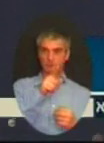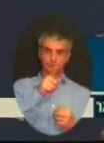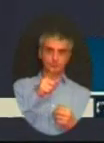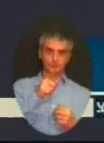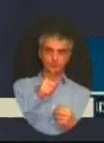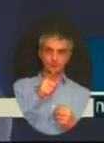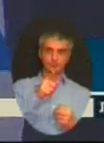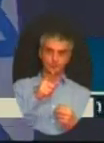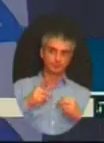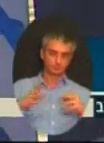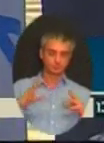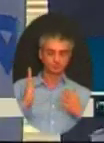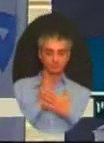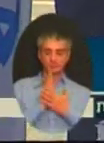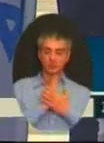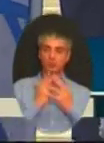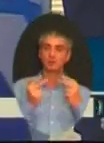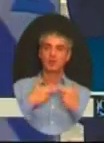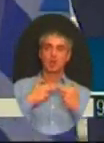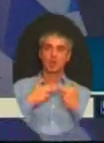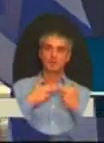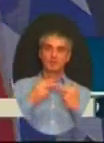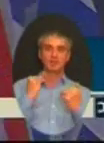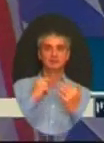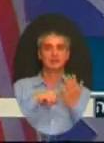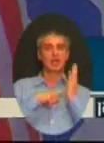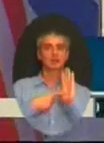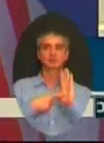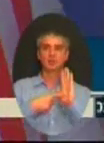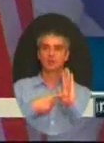שמוכן, מתכוננים עוד מעט איזושהי הצגה.